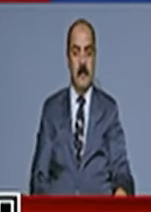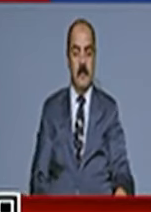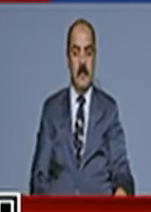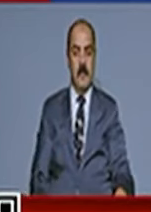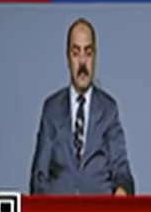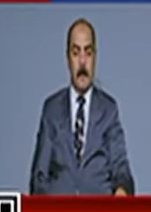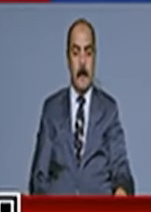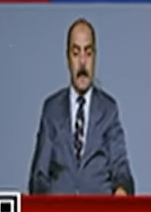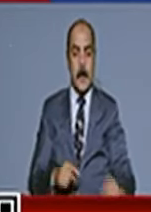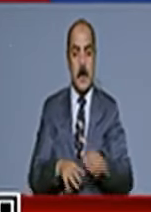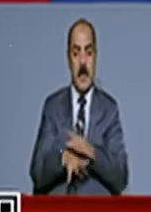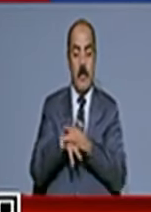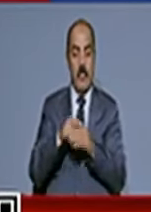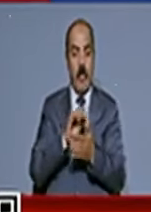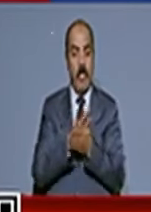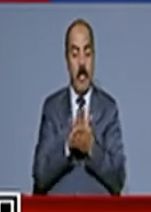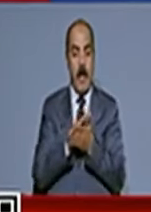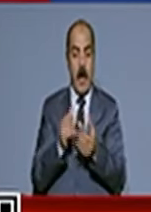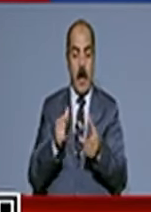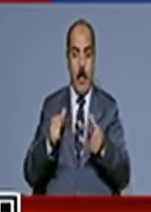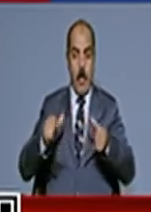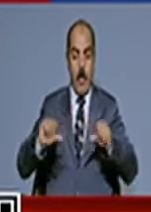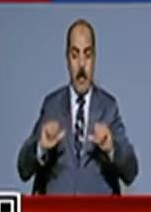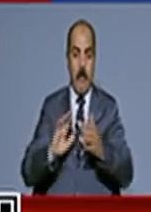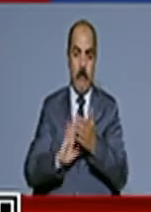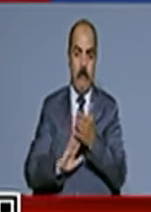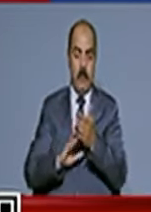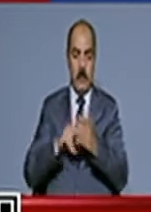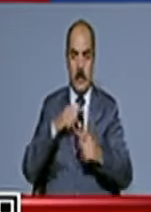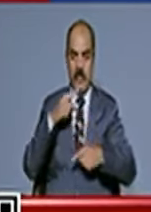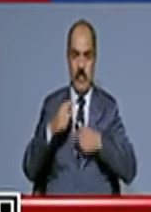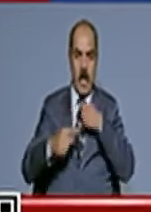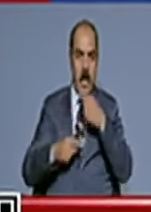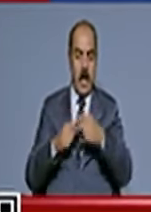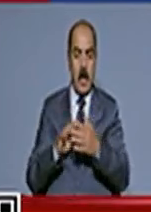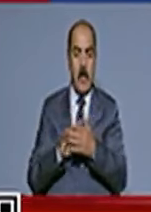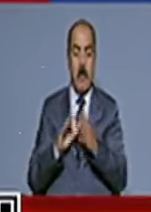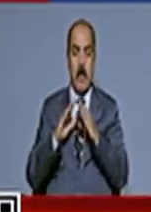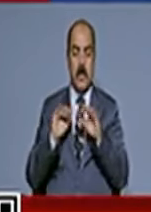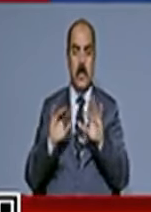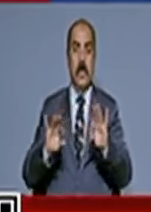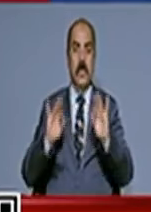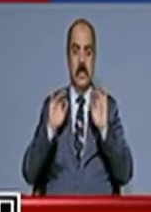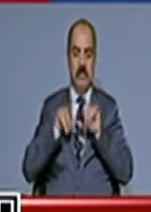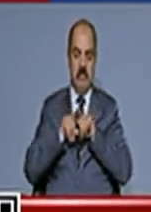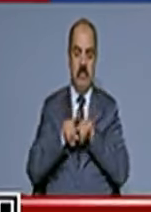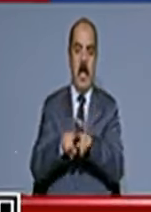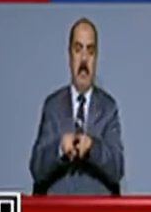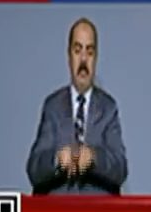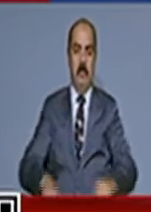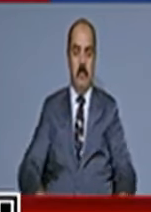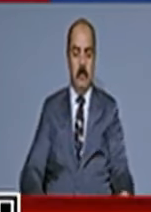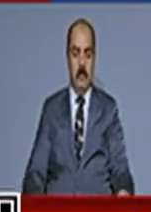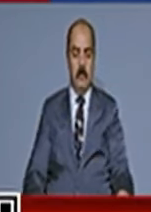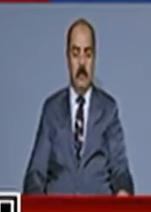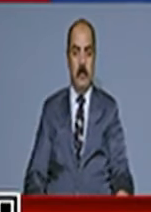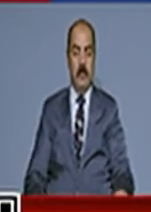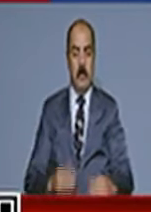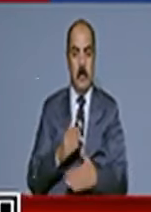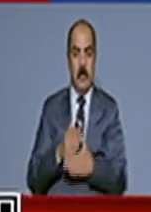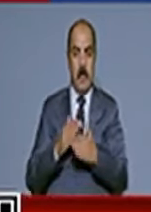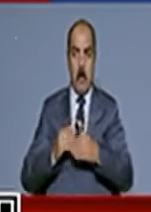بمشروع الضبعة النووي والتي تأذن بمشروع الدولة المصرية في مرحلة الإنشاءات